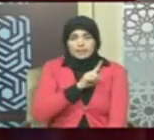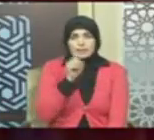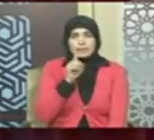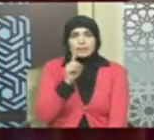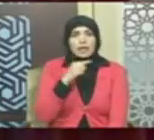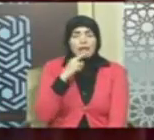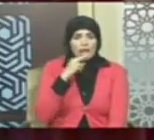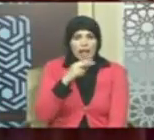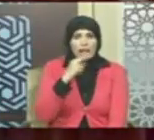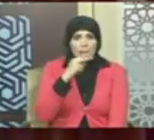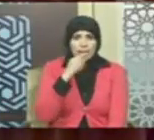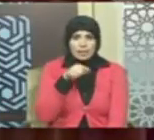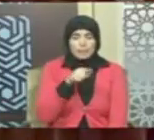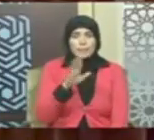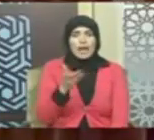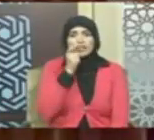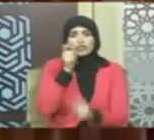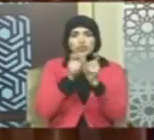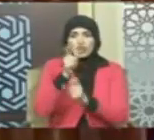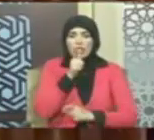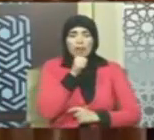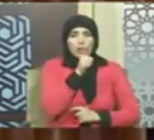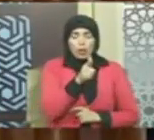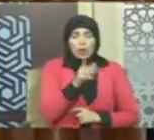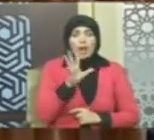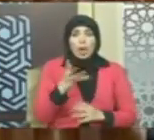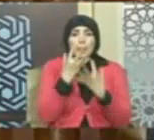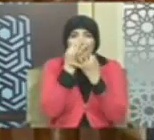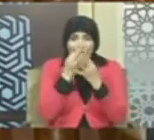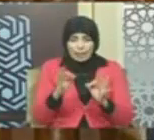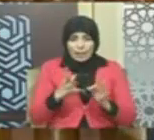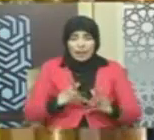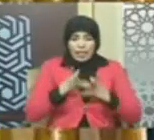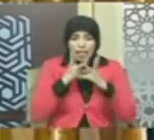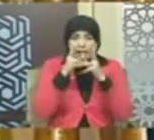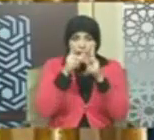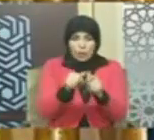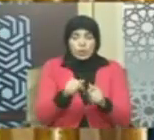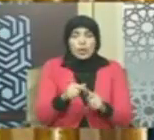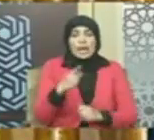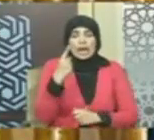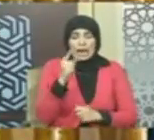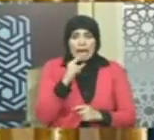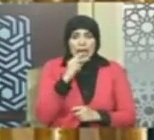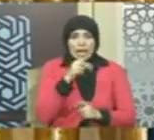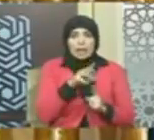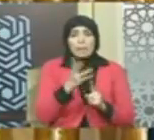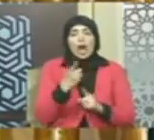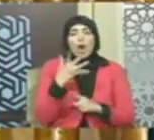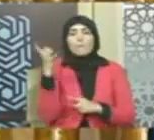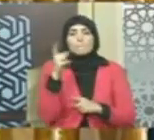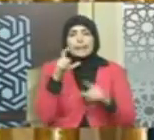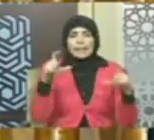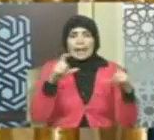به قول قائل أو أن يلم به حديث أو مئة حديث.